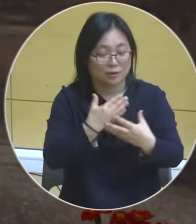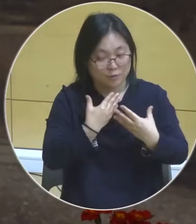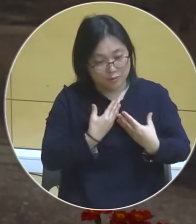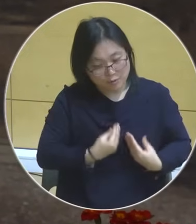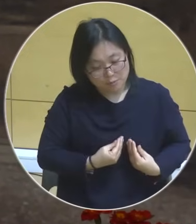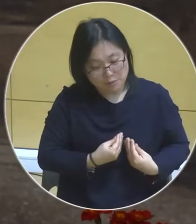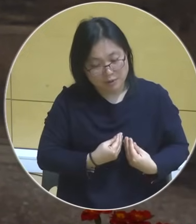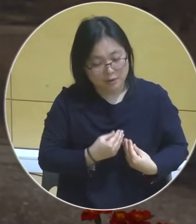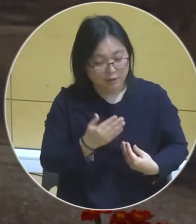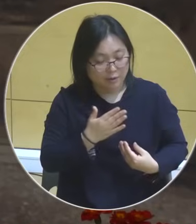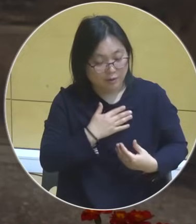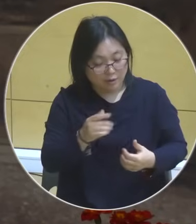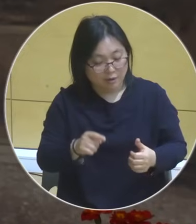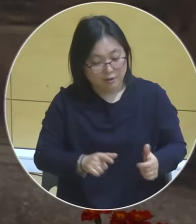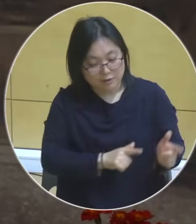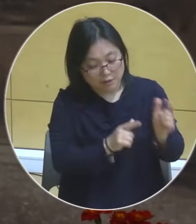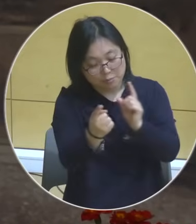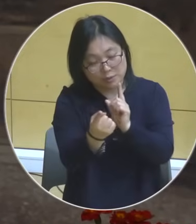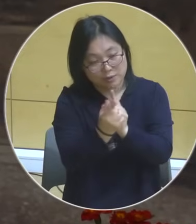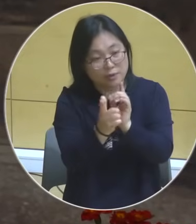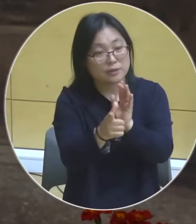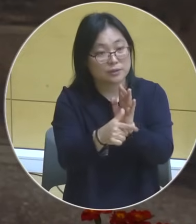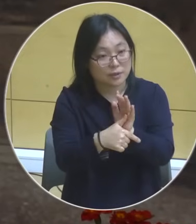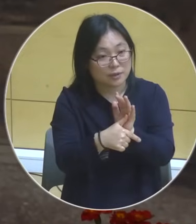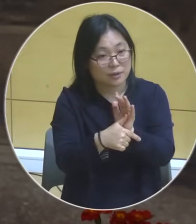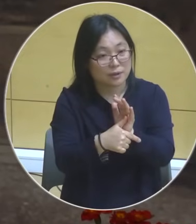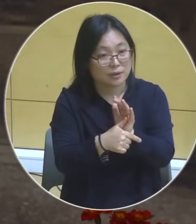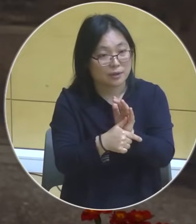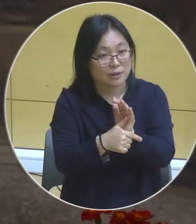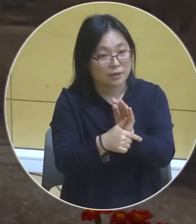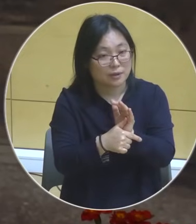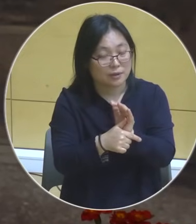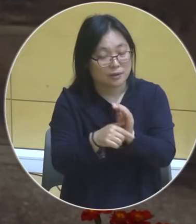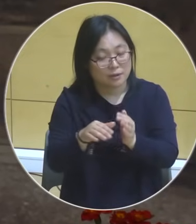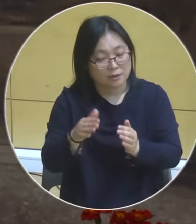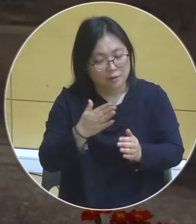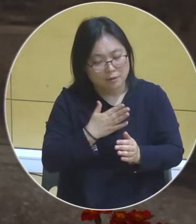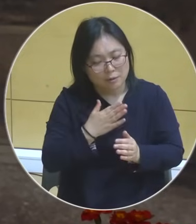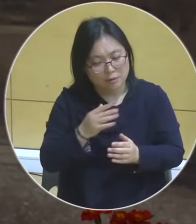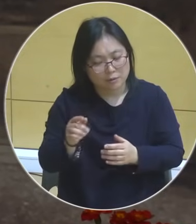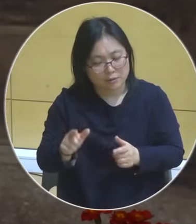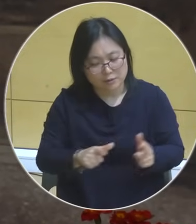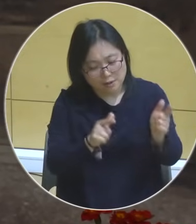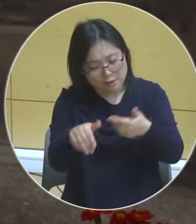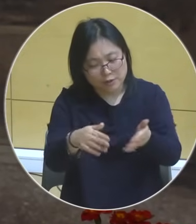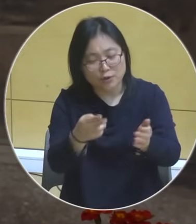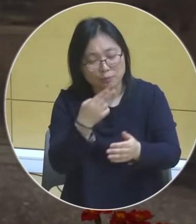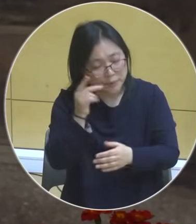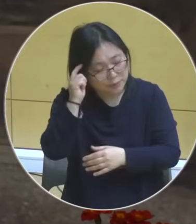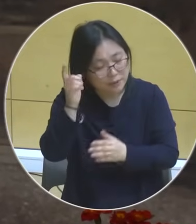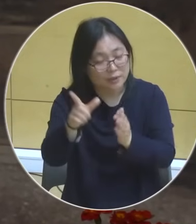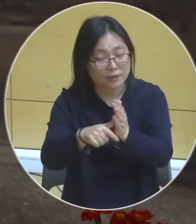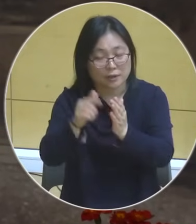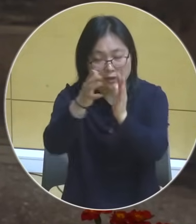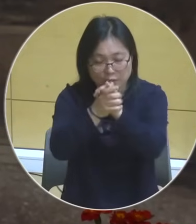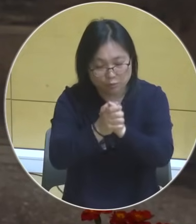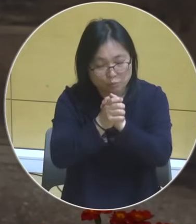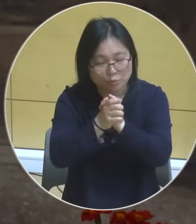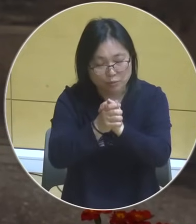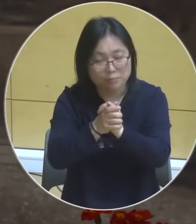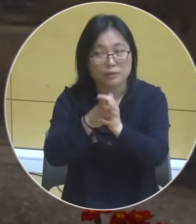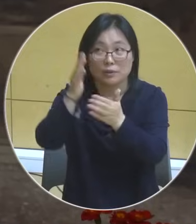절망과 좌절이 자기의 삶을 몰아칠 때, 더 이상 나갈 길이 없다고 생각할 때 그들은 기도하며 하나님의 도움을